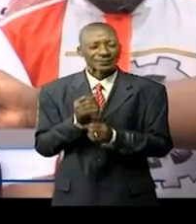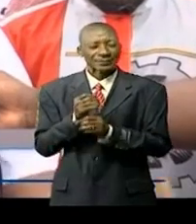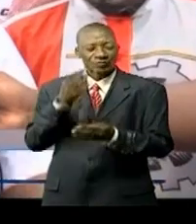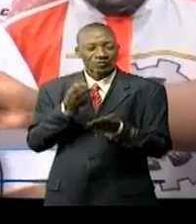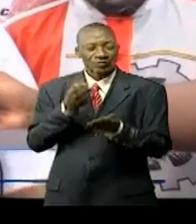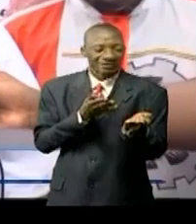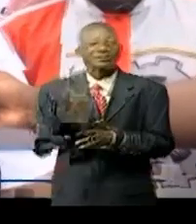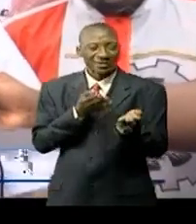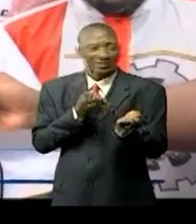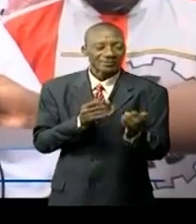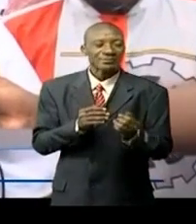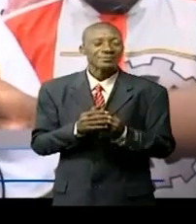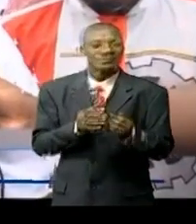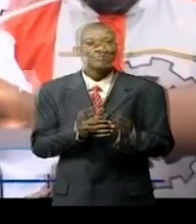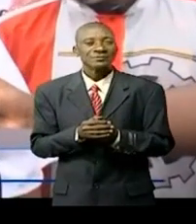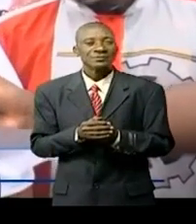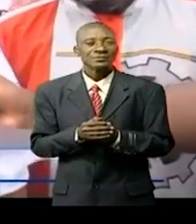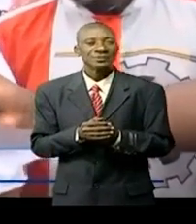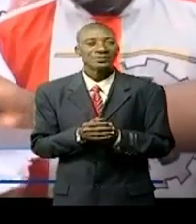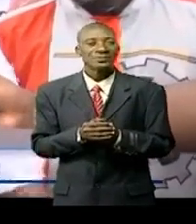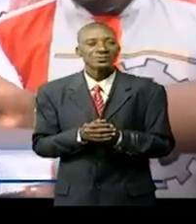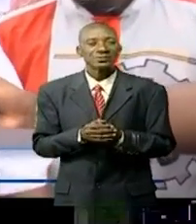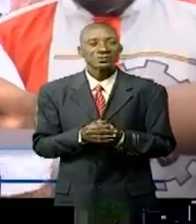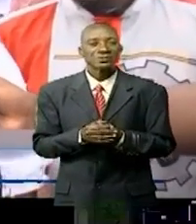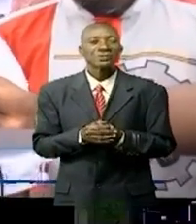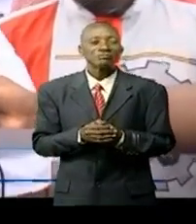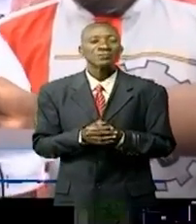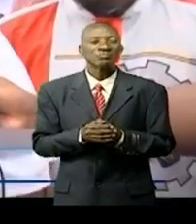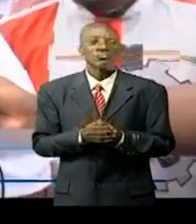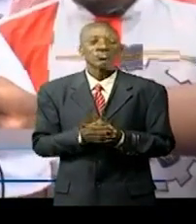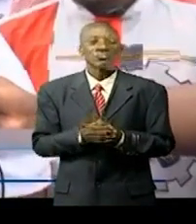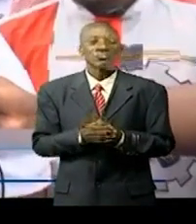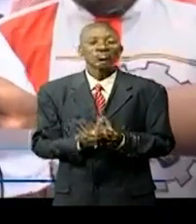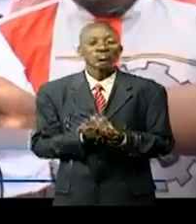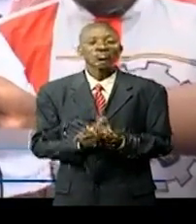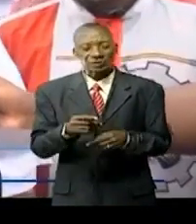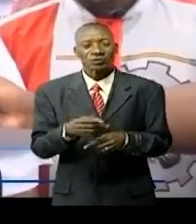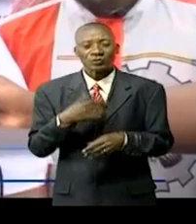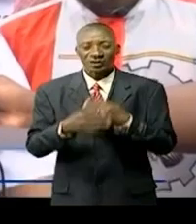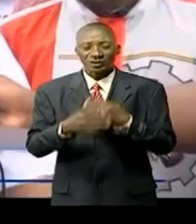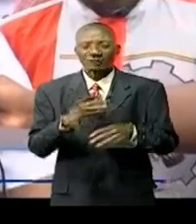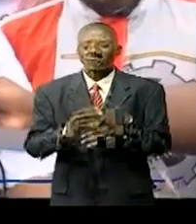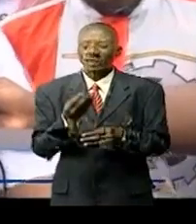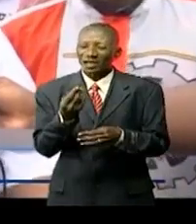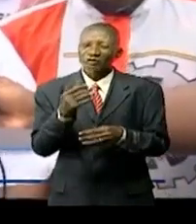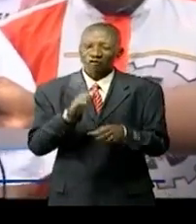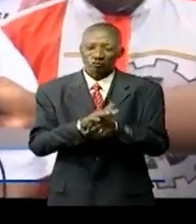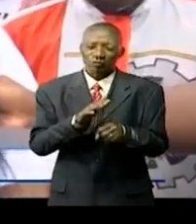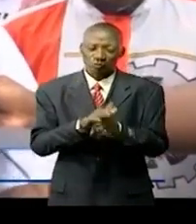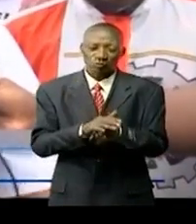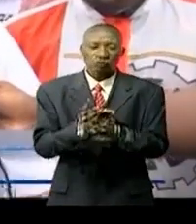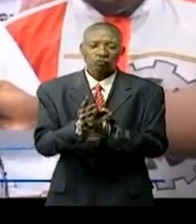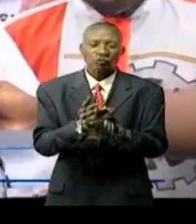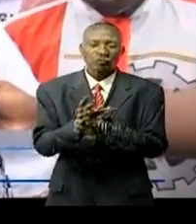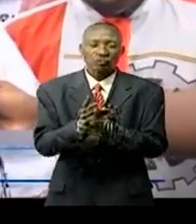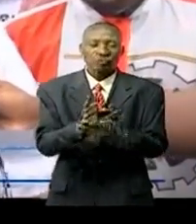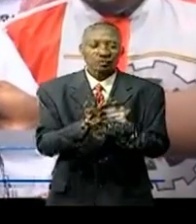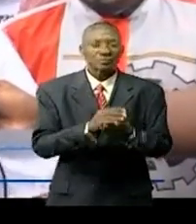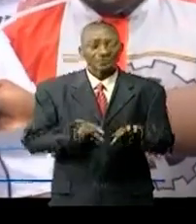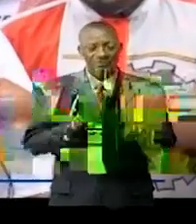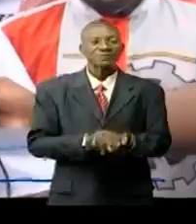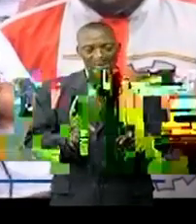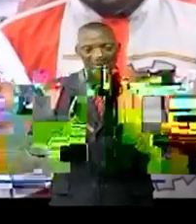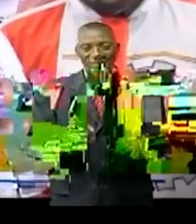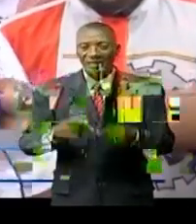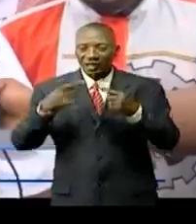eu vraiment de bons moyens qui ont été mis en jeu. Et maintenant, il faudrait vraiment les sensibiliser à bien se comporter, à